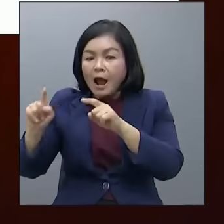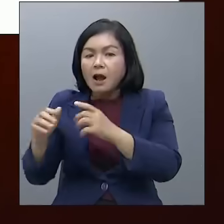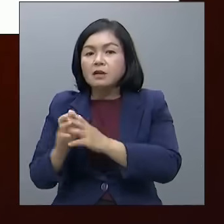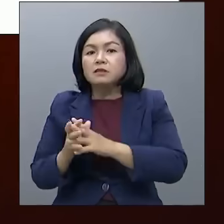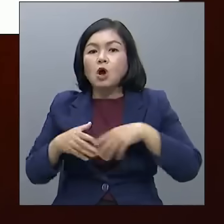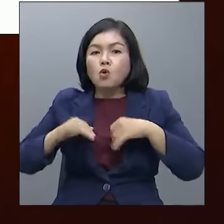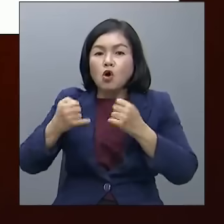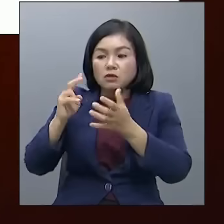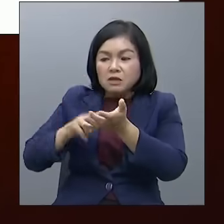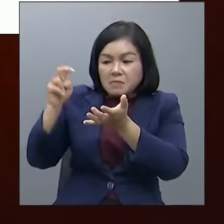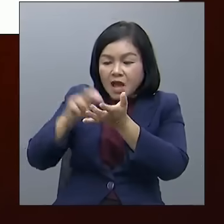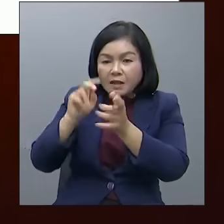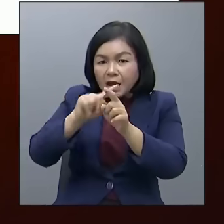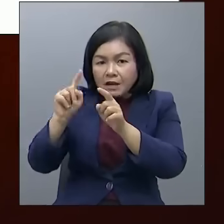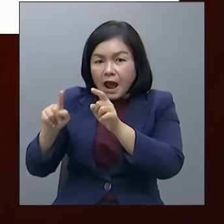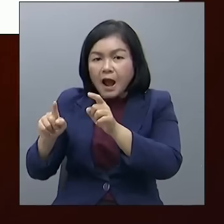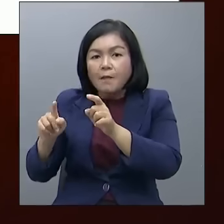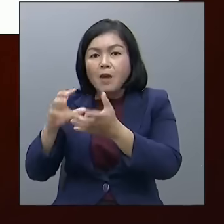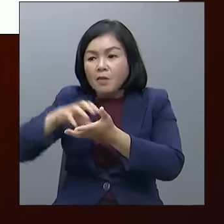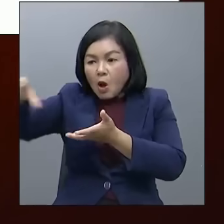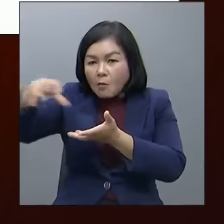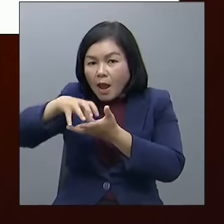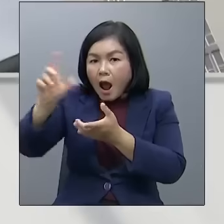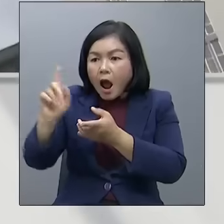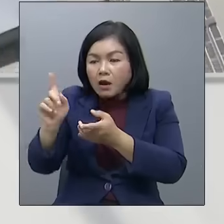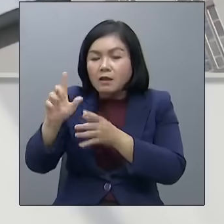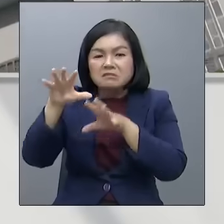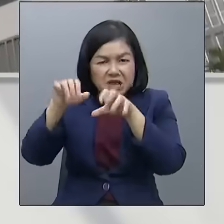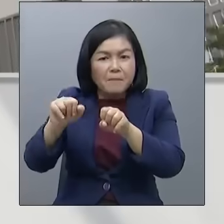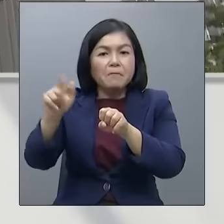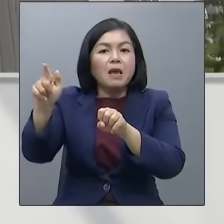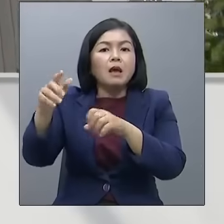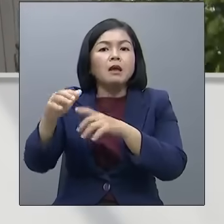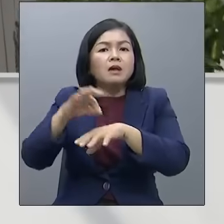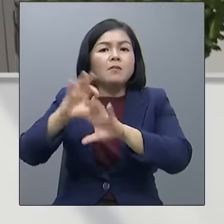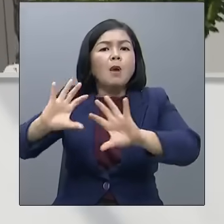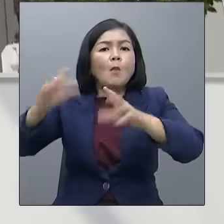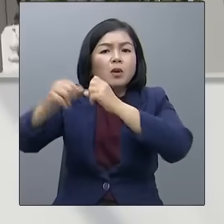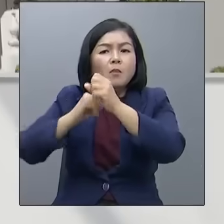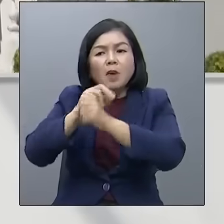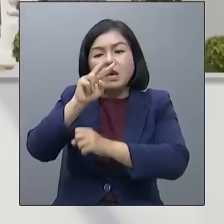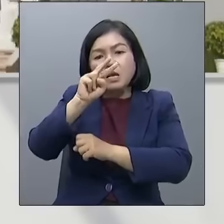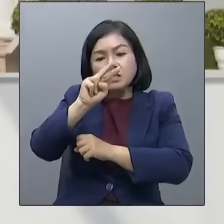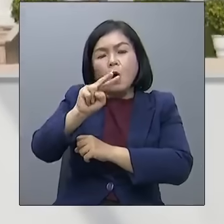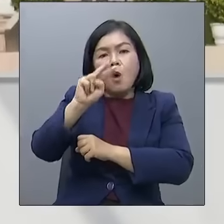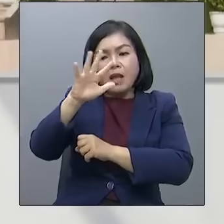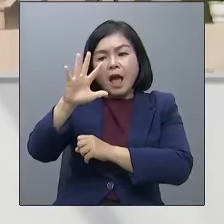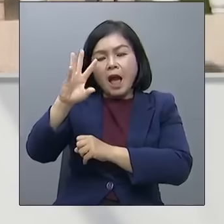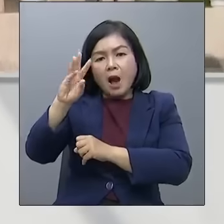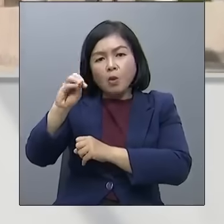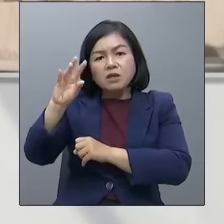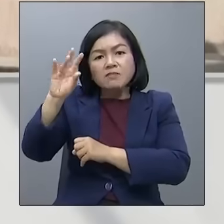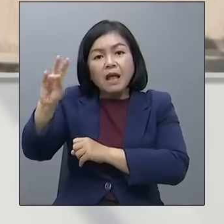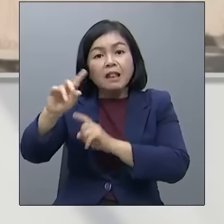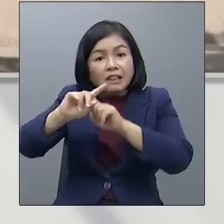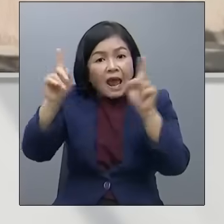จากเกษียณอายุราชการในปี67ค่ะซึ่งเรื่องสำคัญที่จะต้องคำนึงถึงกันก็คือกฎเหล็กของพรบ.ตำรวจแห่ง